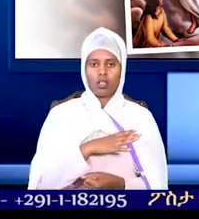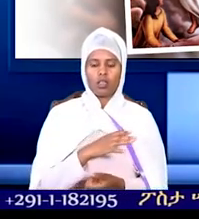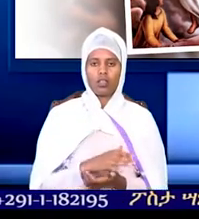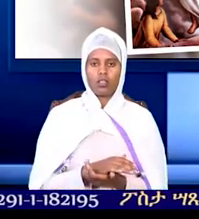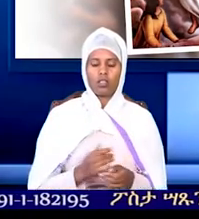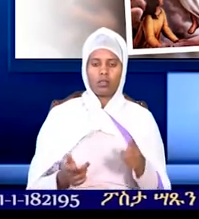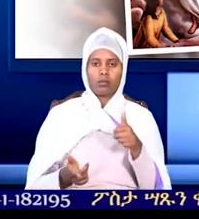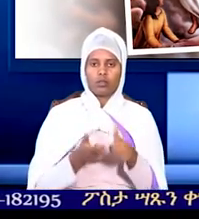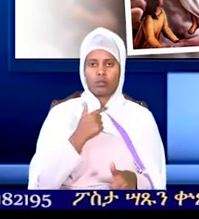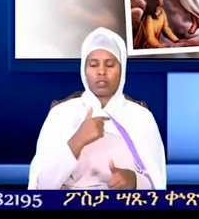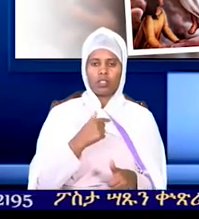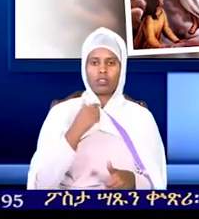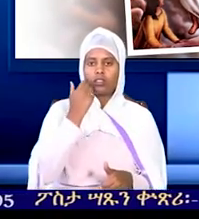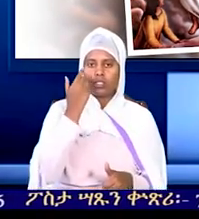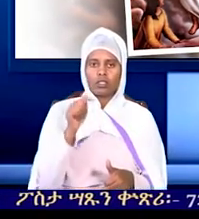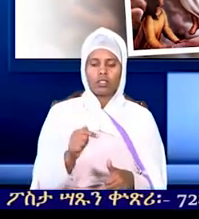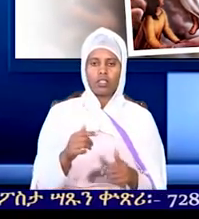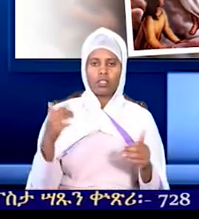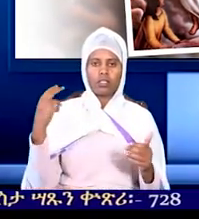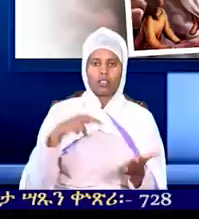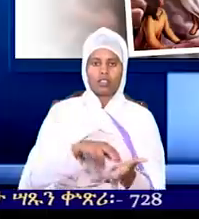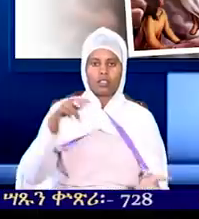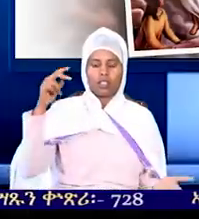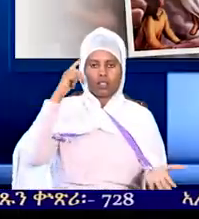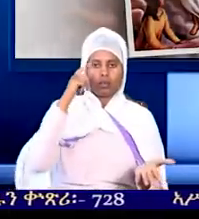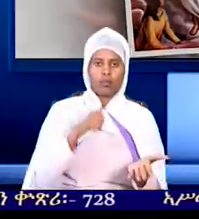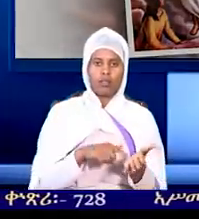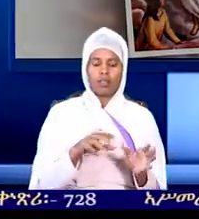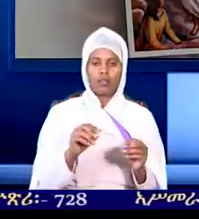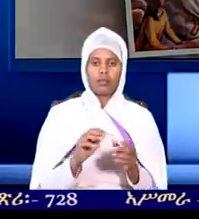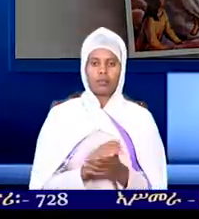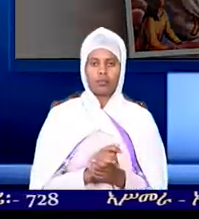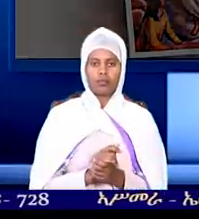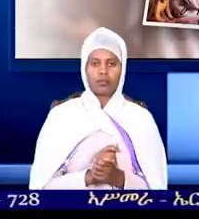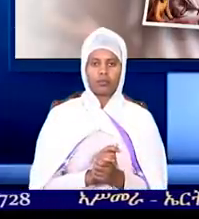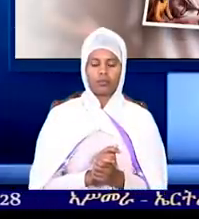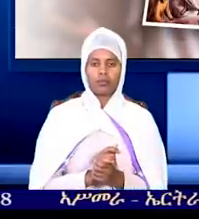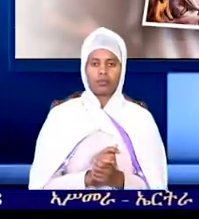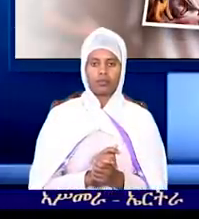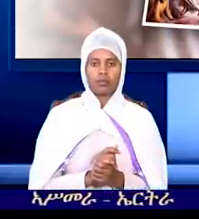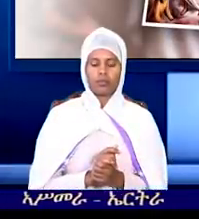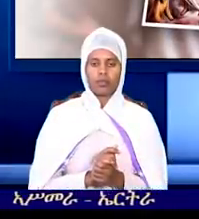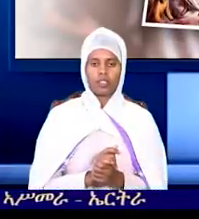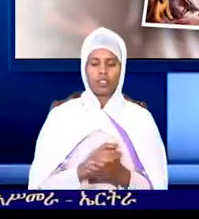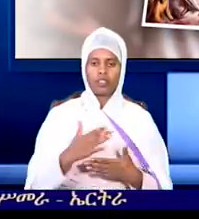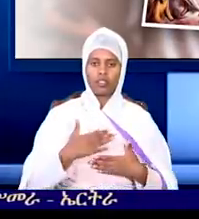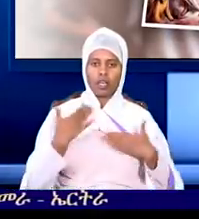ሓጢኣት ኣሎ። መጀመርታ እዛ ዓለት እዚኣ ትንሳኤ ክንብል ከለና